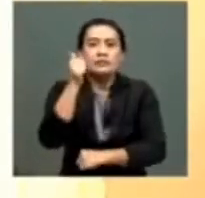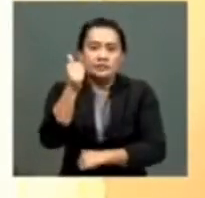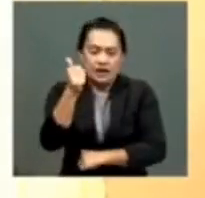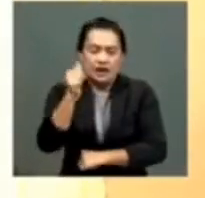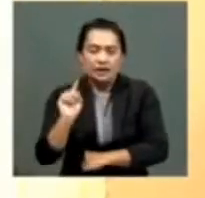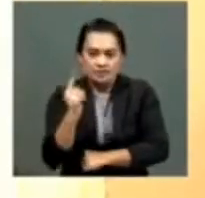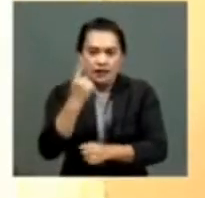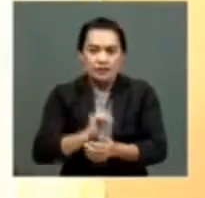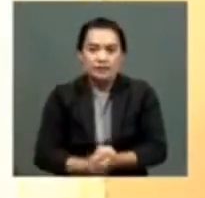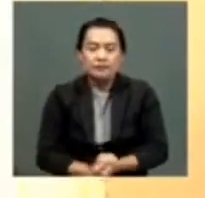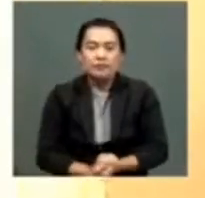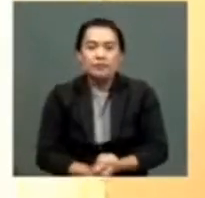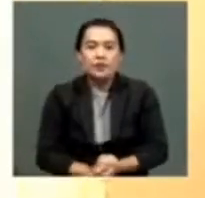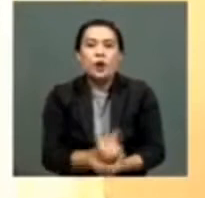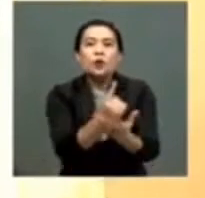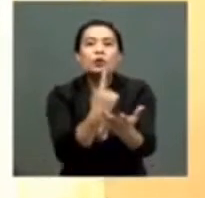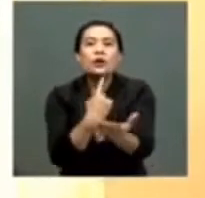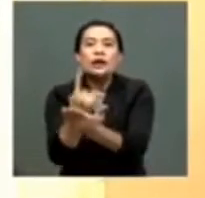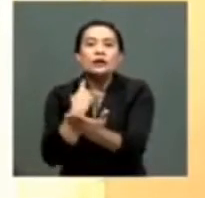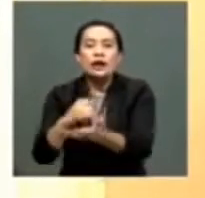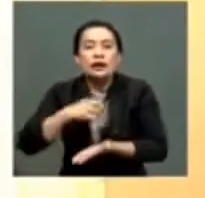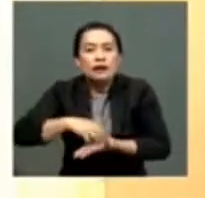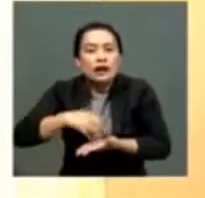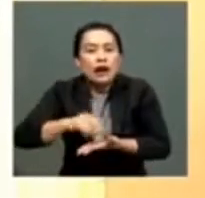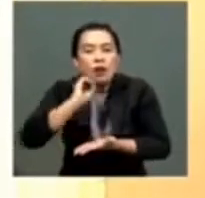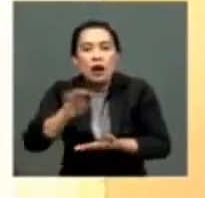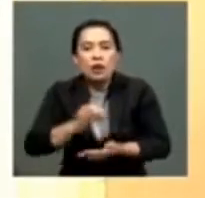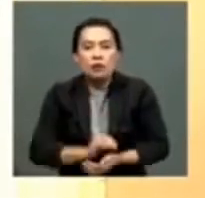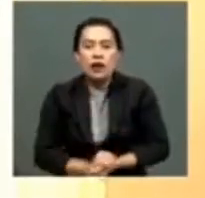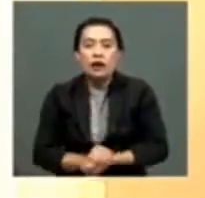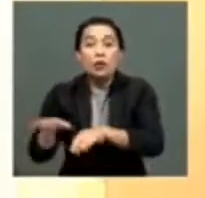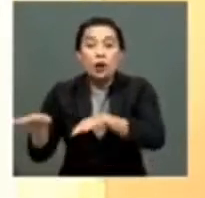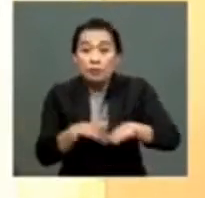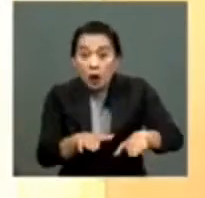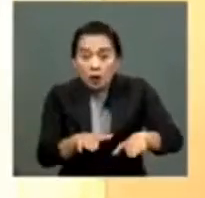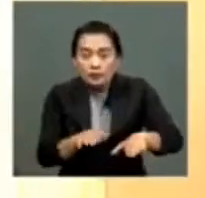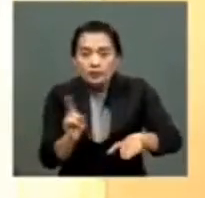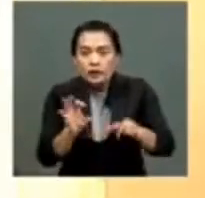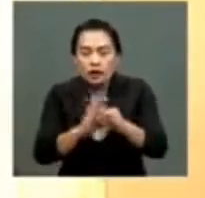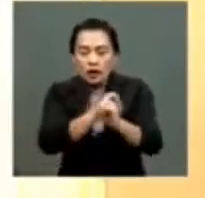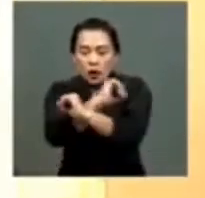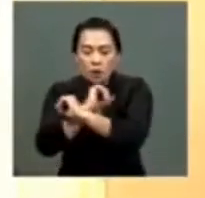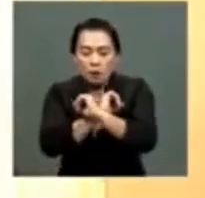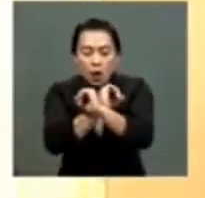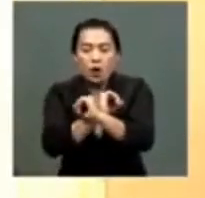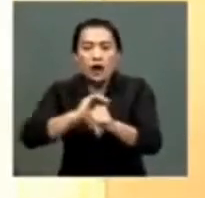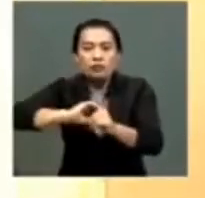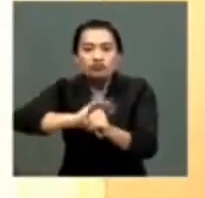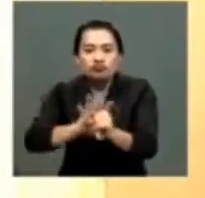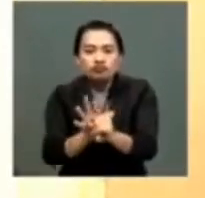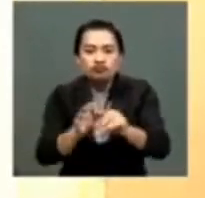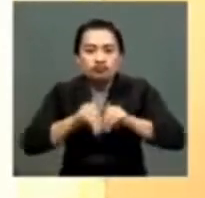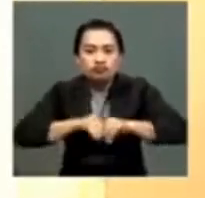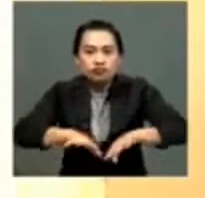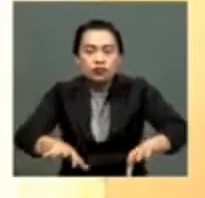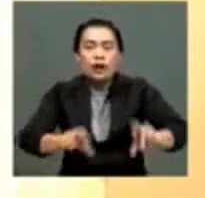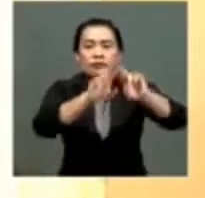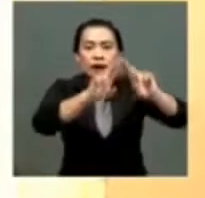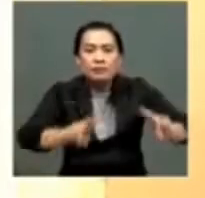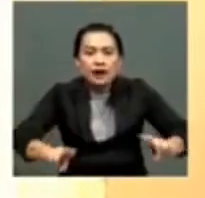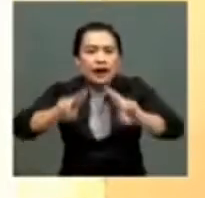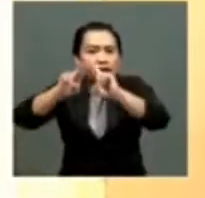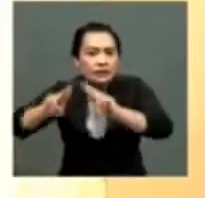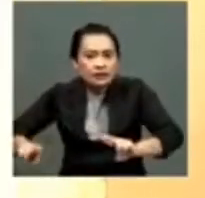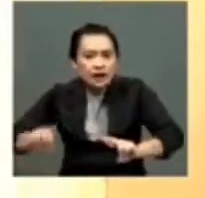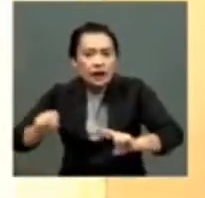ดยตัวแทนของภาคธุรกิจได้เล่าถึงวิธีการและความพร้อมในการป้องกันการแพร่ระบาดของโควิดที่ห้างร้านต่างๆ